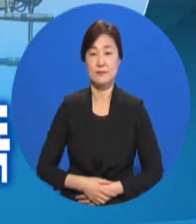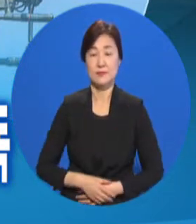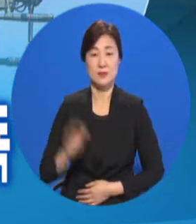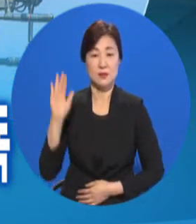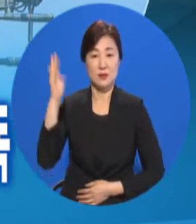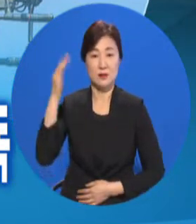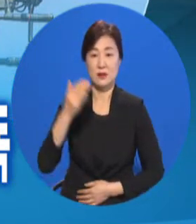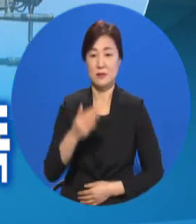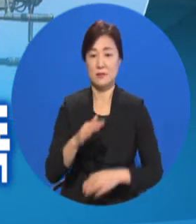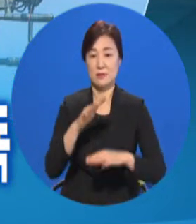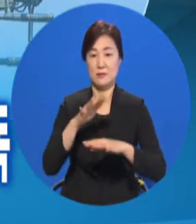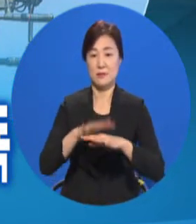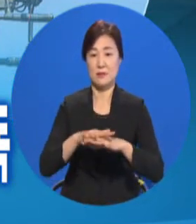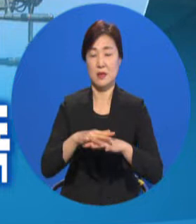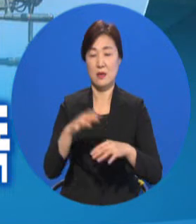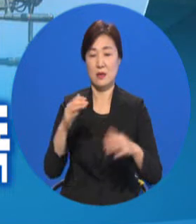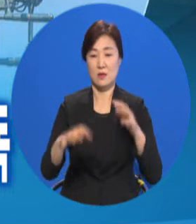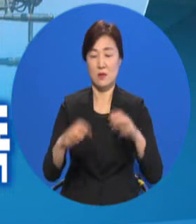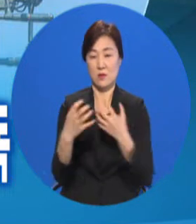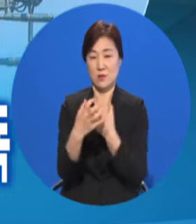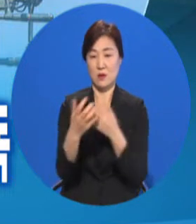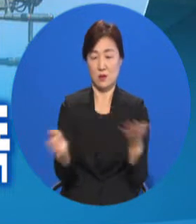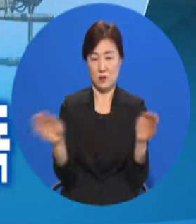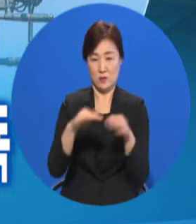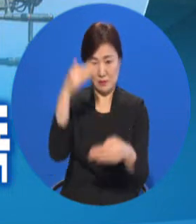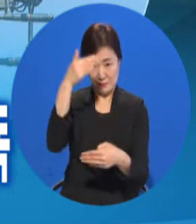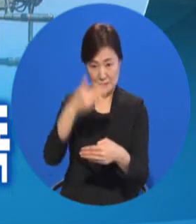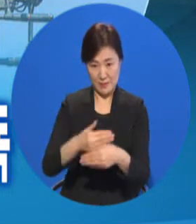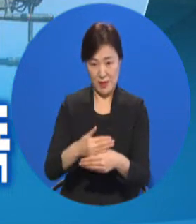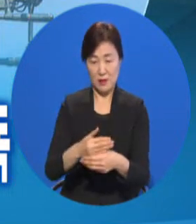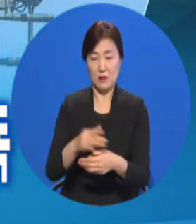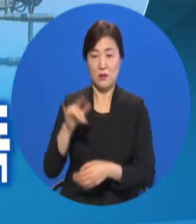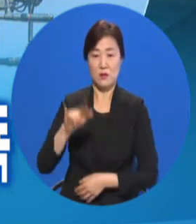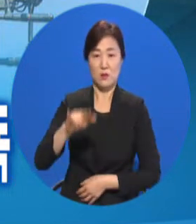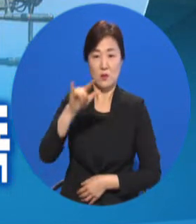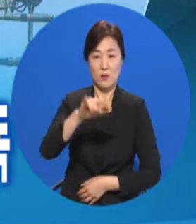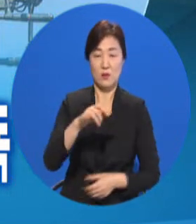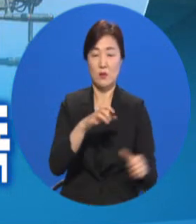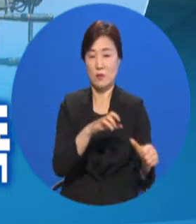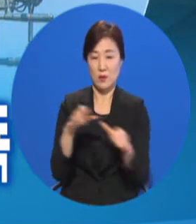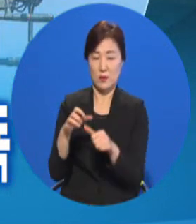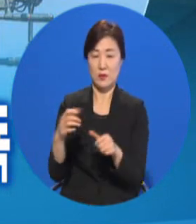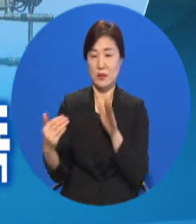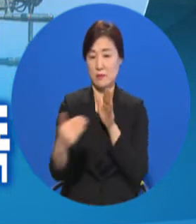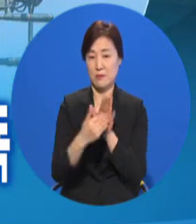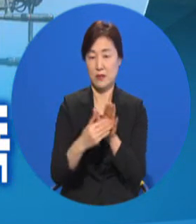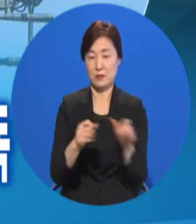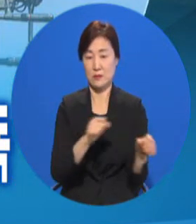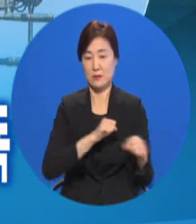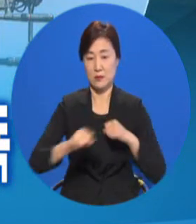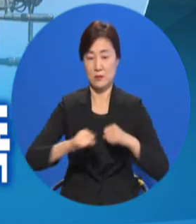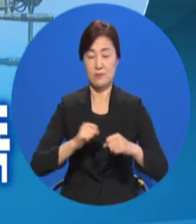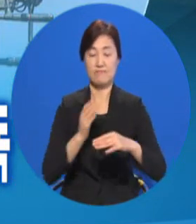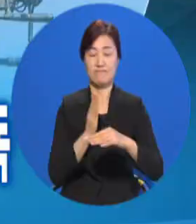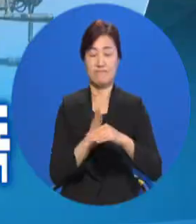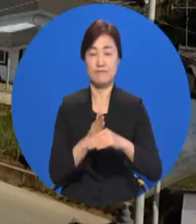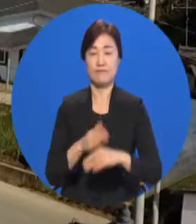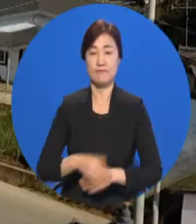최근 마을회관이 모두 폐쇄됐고 농사용 드론까지 써서 방역에 나서고 있습니다. 양현승 기자가